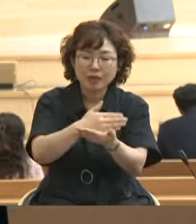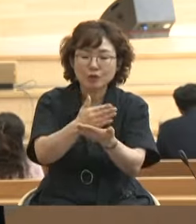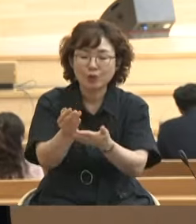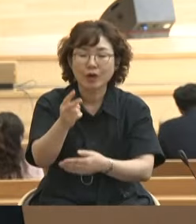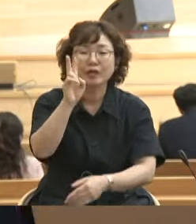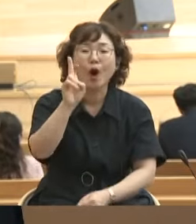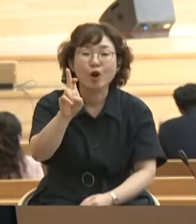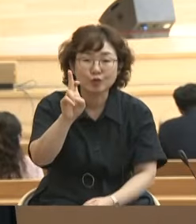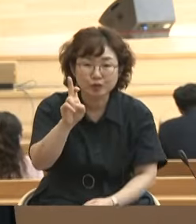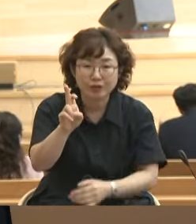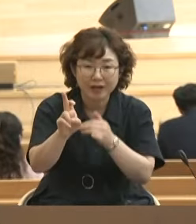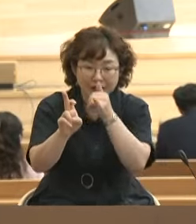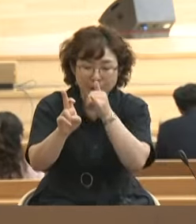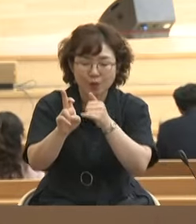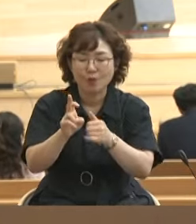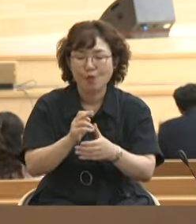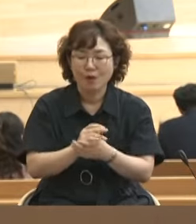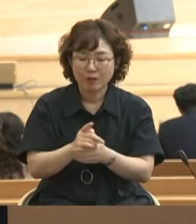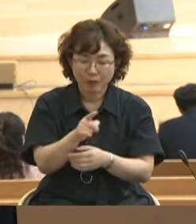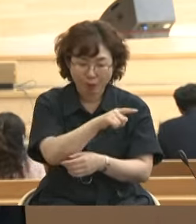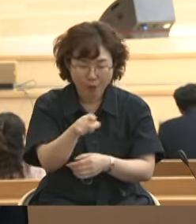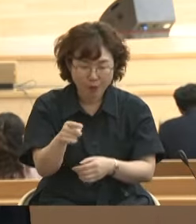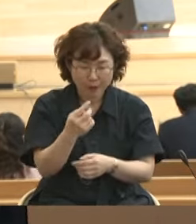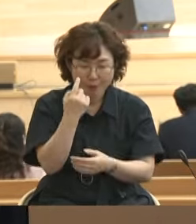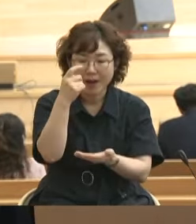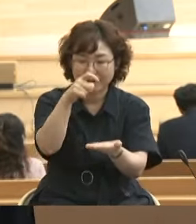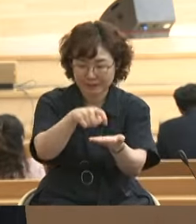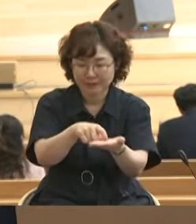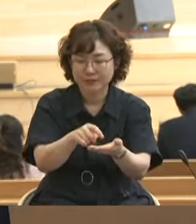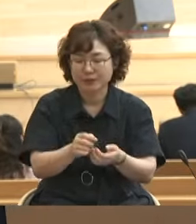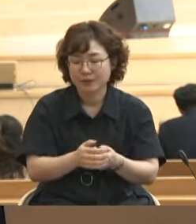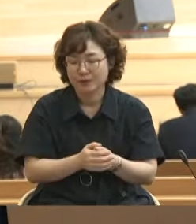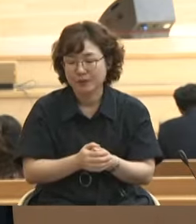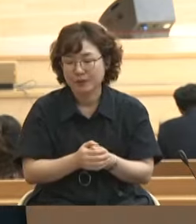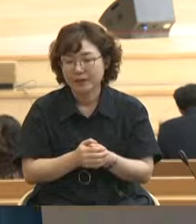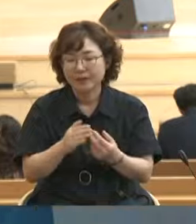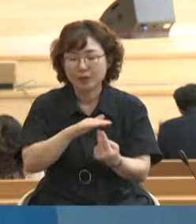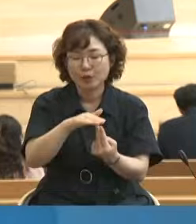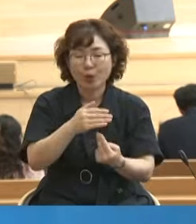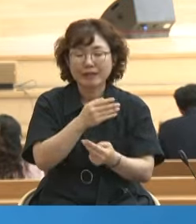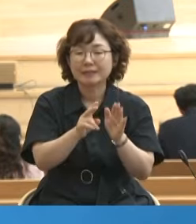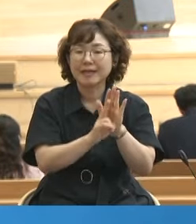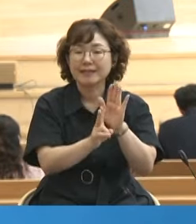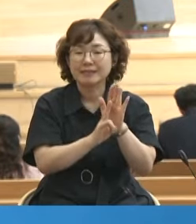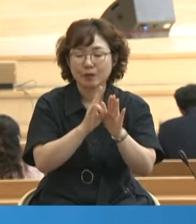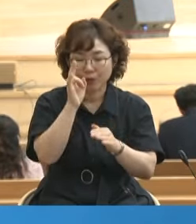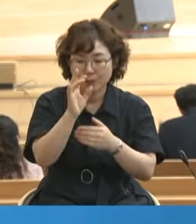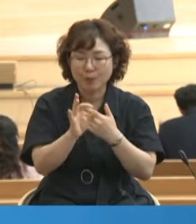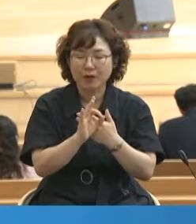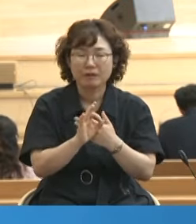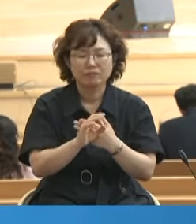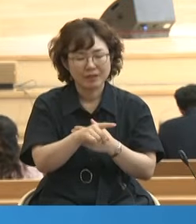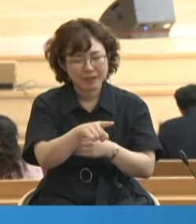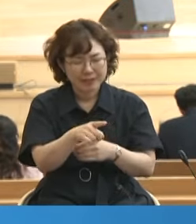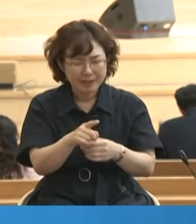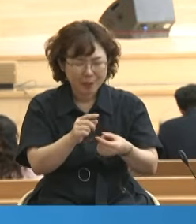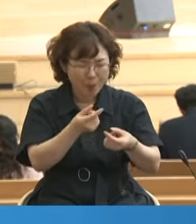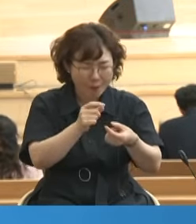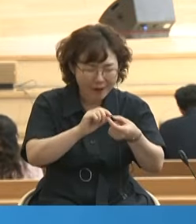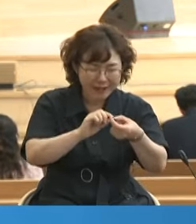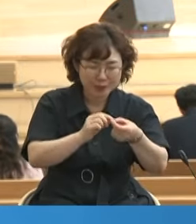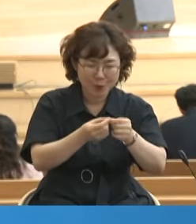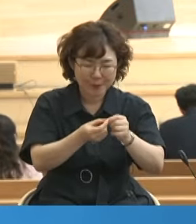맺는 생명나무를 발견했던 거예요. 여러분 요한계시록을 가지고 이상하게 막 이걸